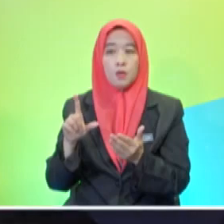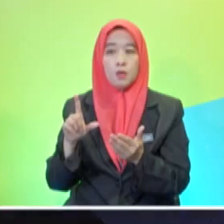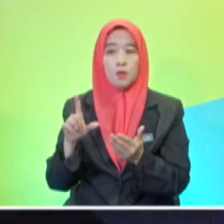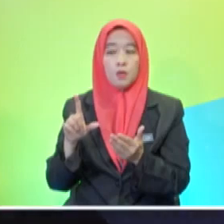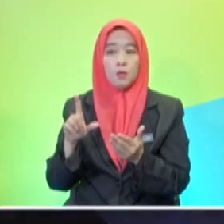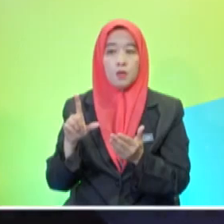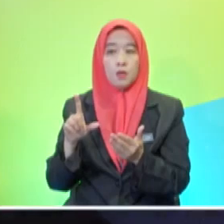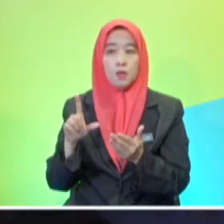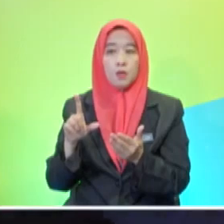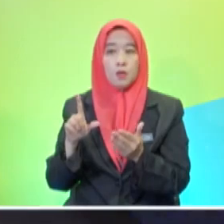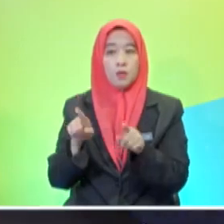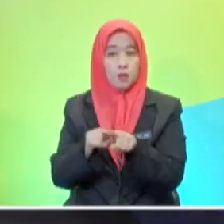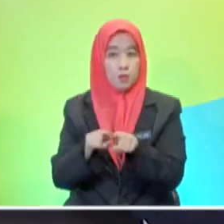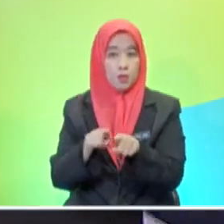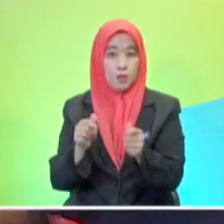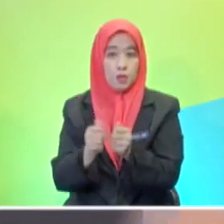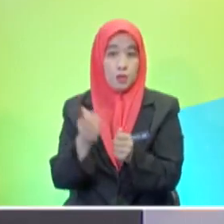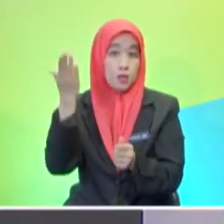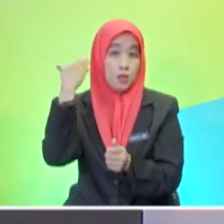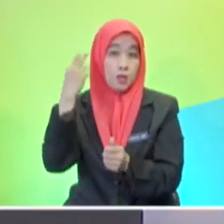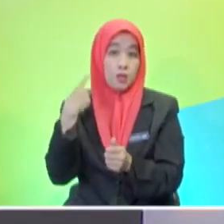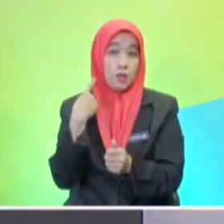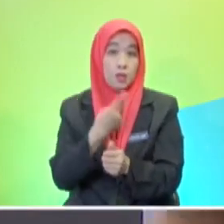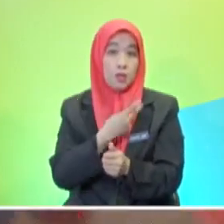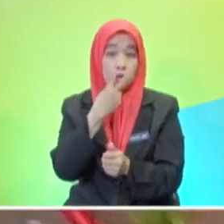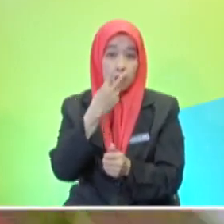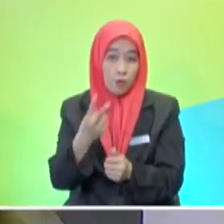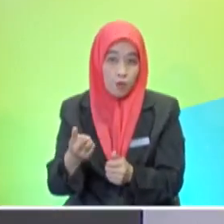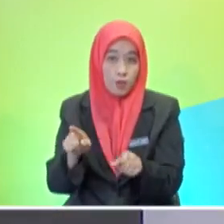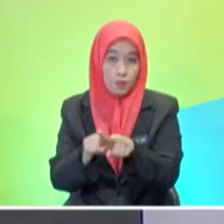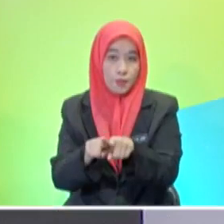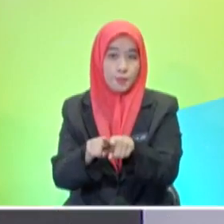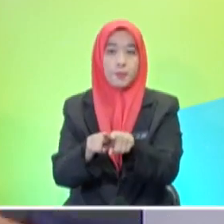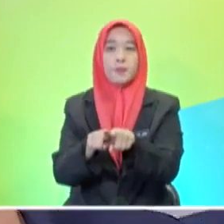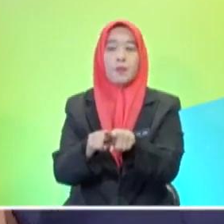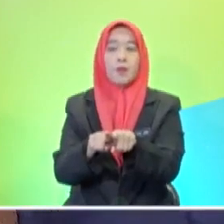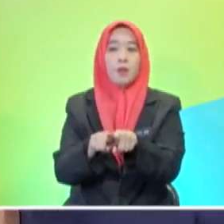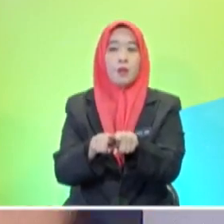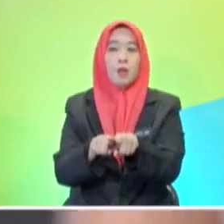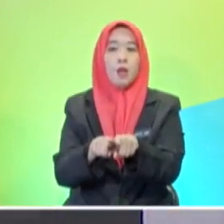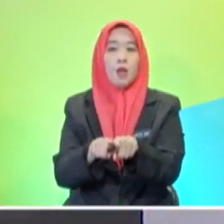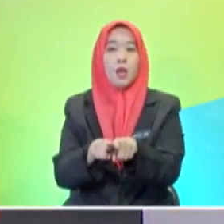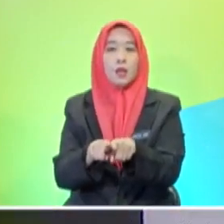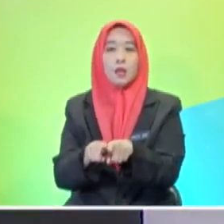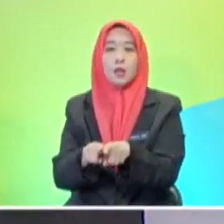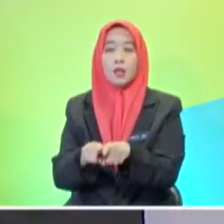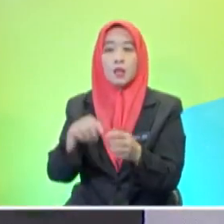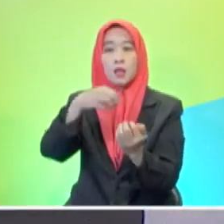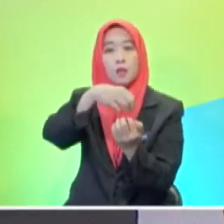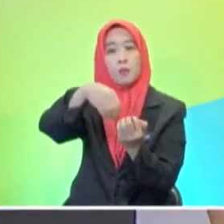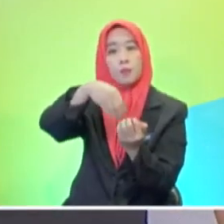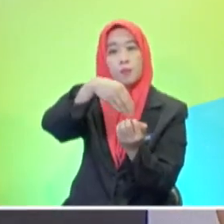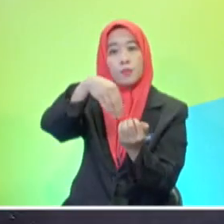betul. Sama tak dengan tadi yang kita lihat depan meja, okey? Kan, sama je kan. Jadi ini biji bening